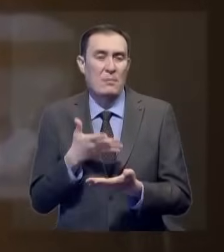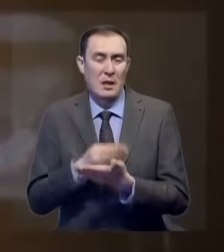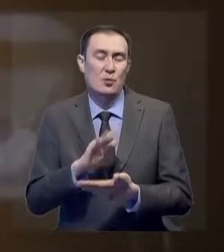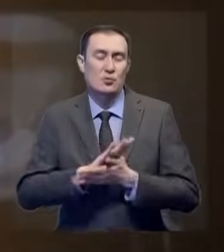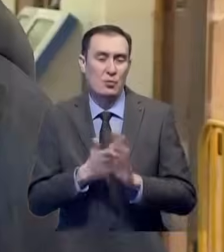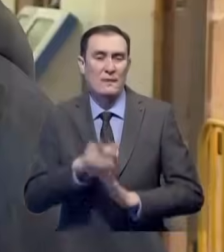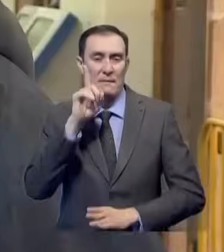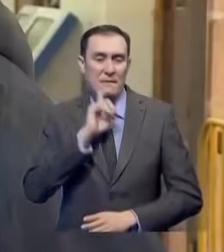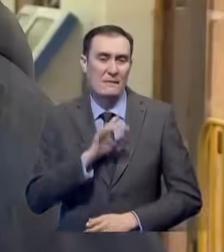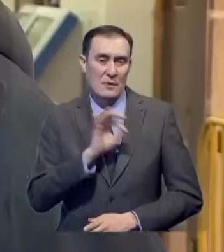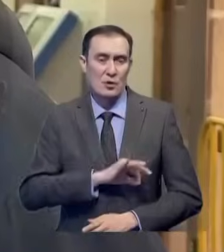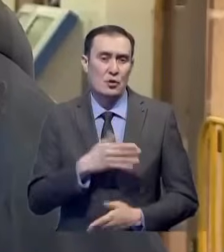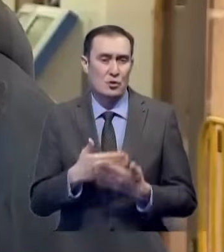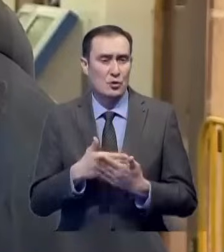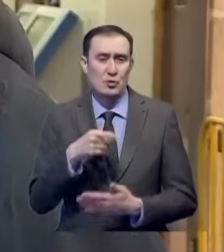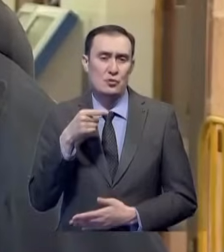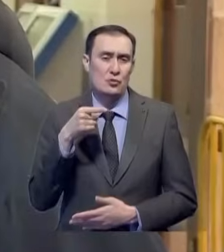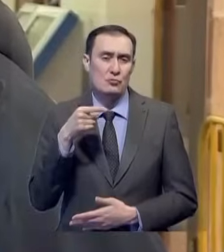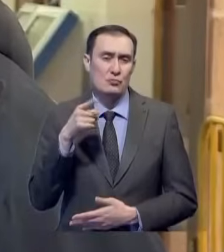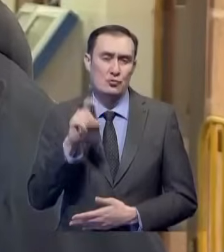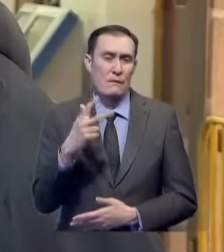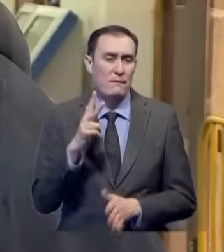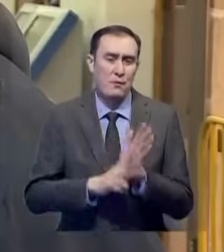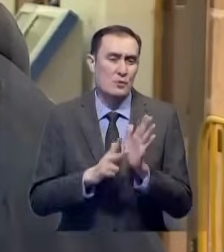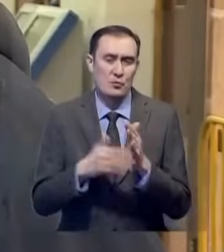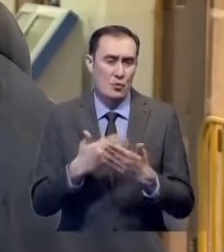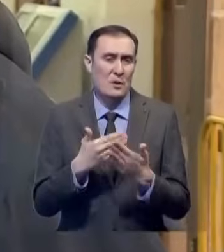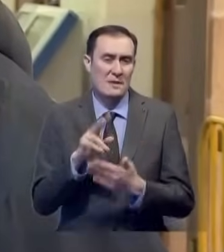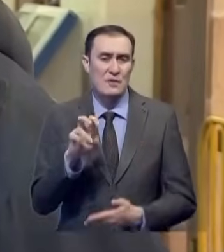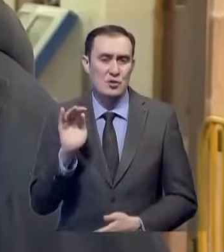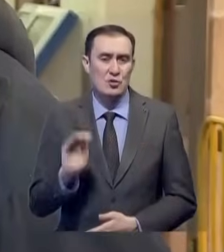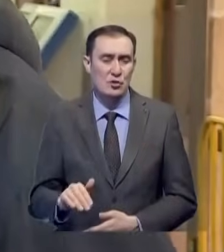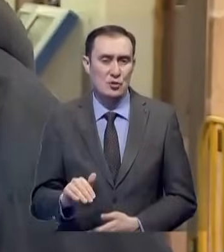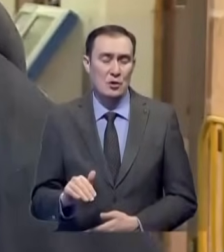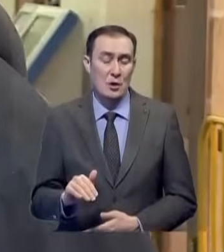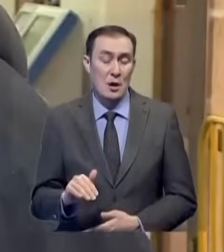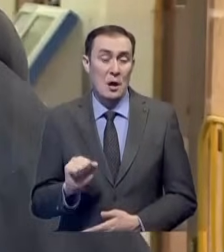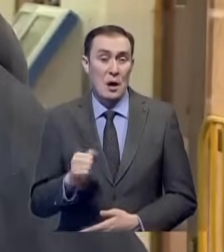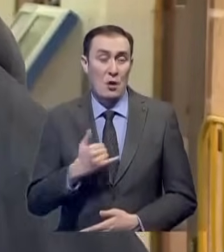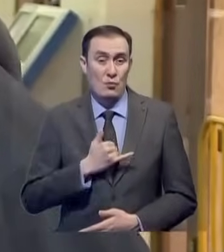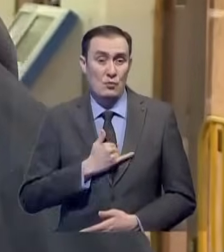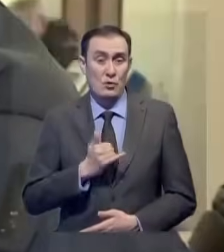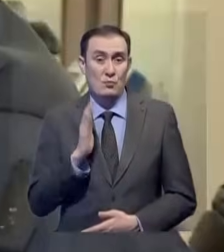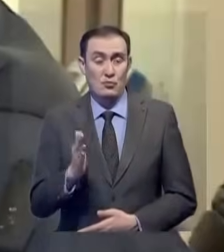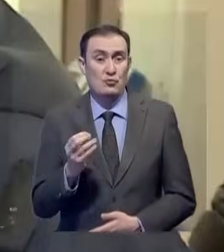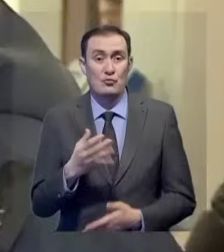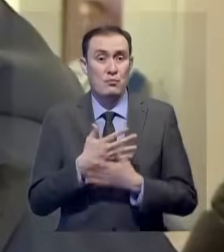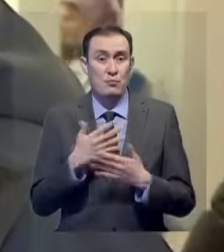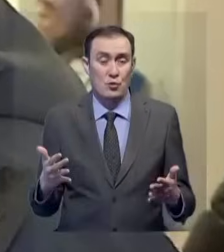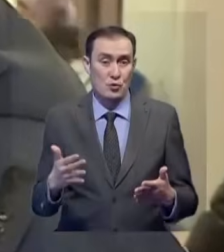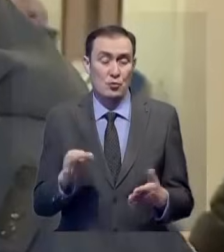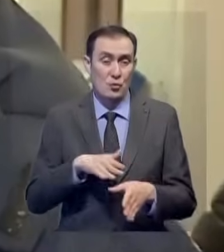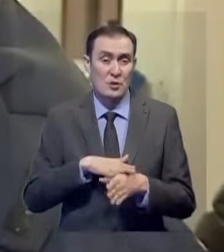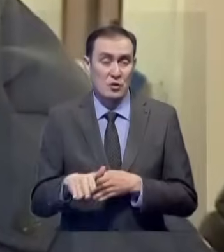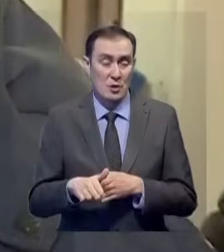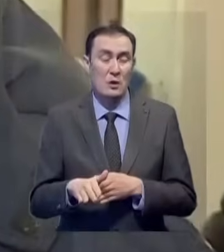условия выгодные. 1180, ну, под 200, скажем так. А тут у меня будет чуть больше. До достижения